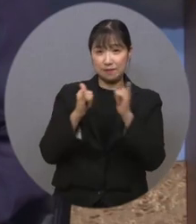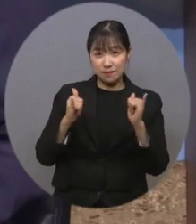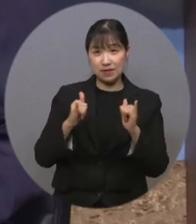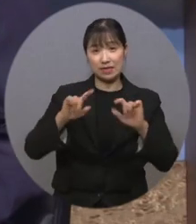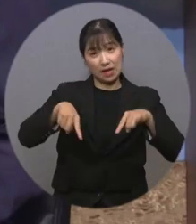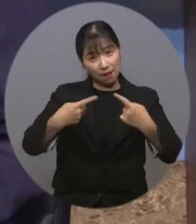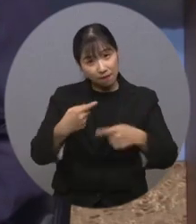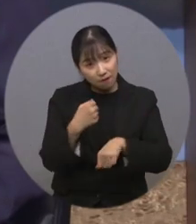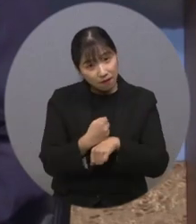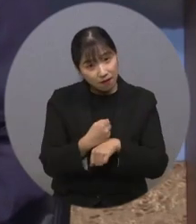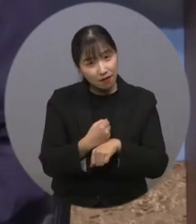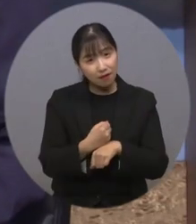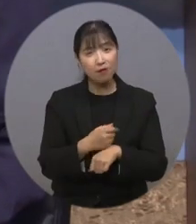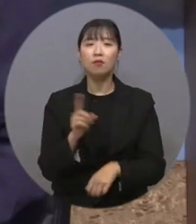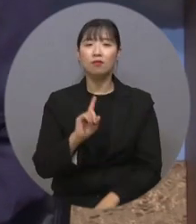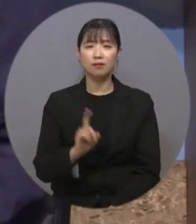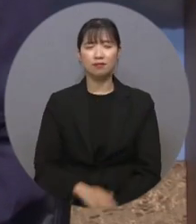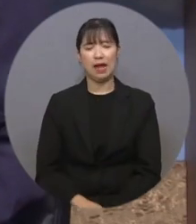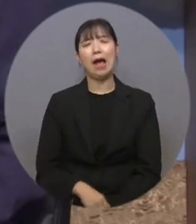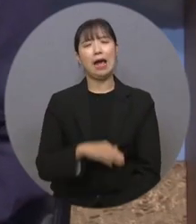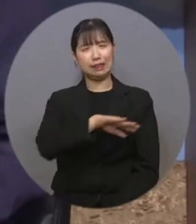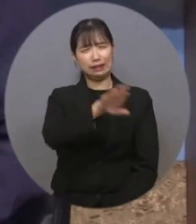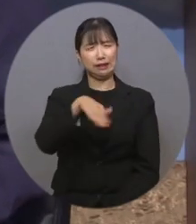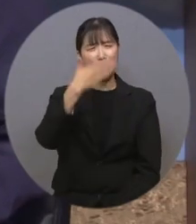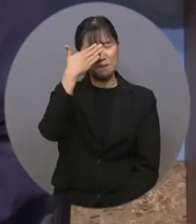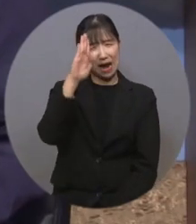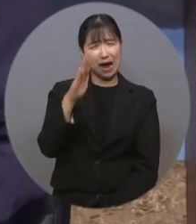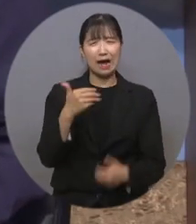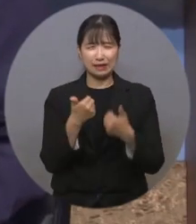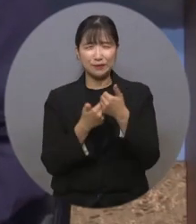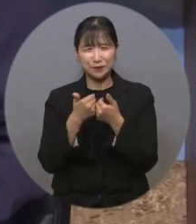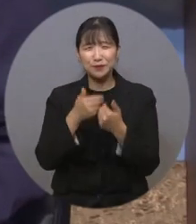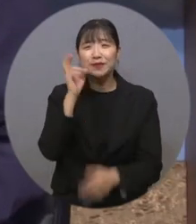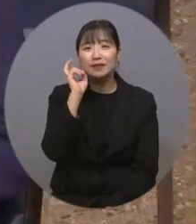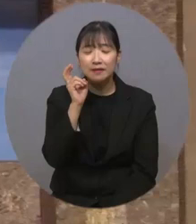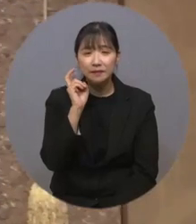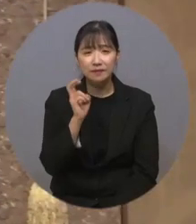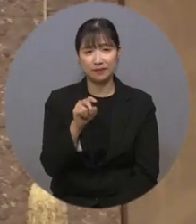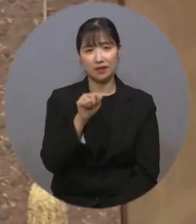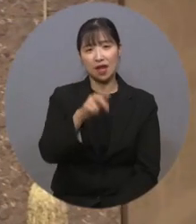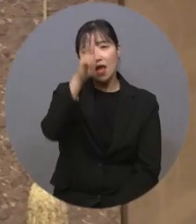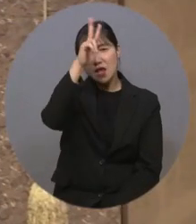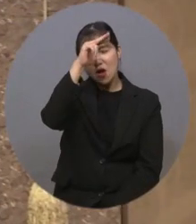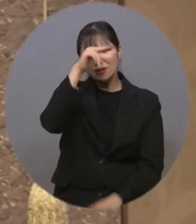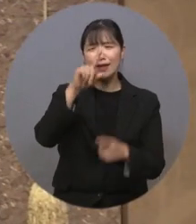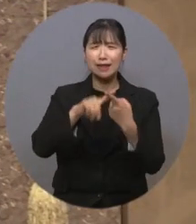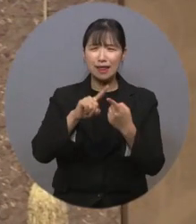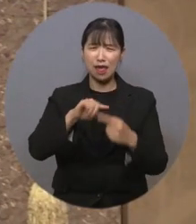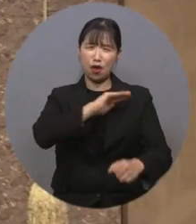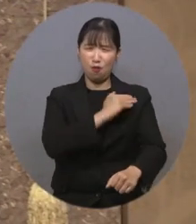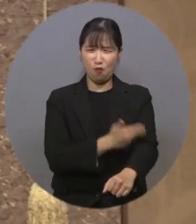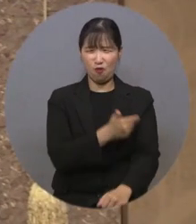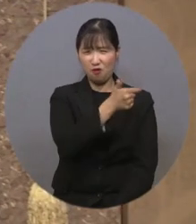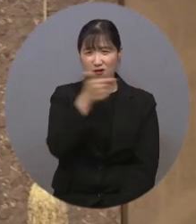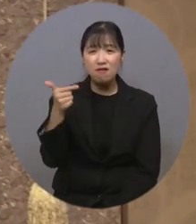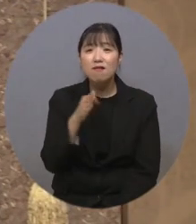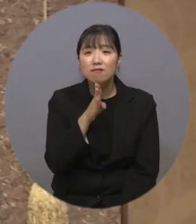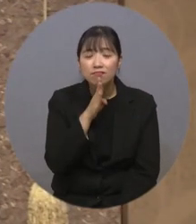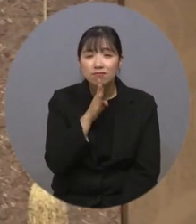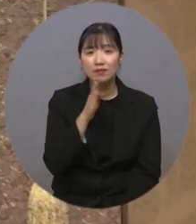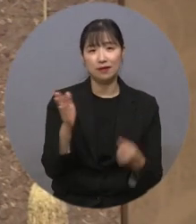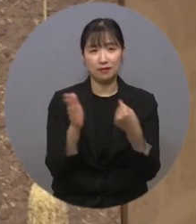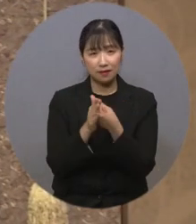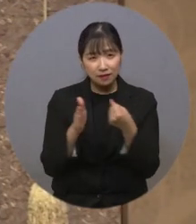건가요? 어떤 건가요? 아마 굉장히 생소할 거예요. 네. 저희들이 이제 경찰에 대한 권력이 좀 크지 않습니까? 그렇죠. 그래서